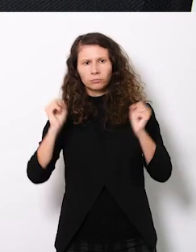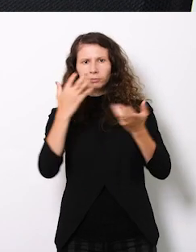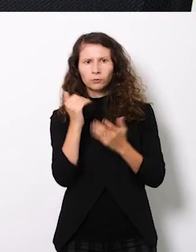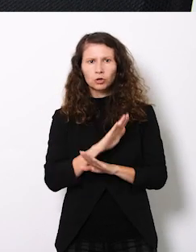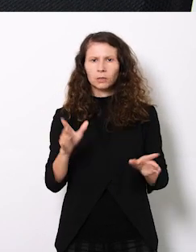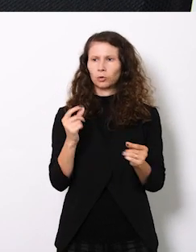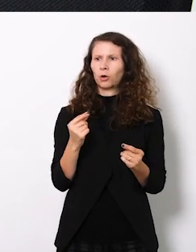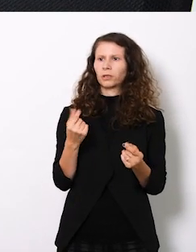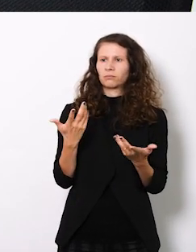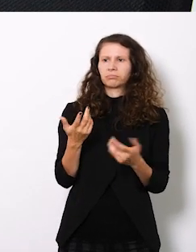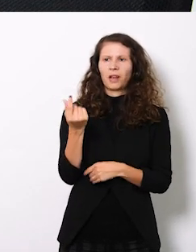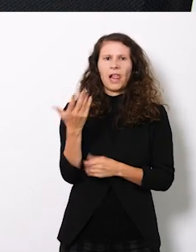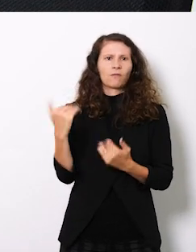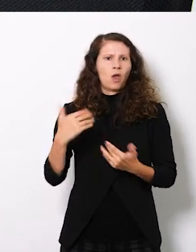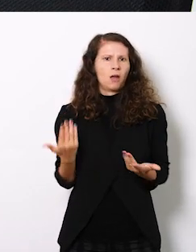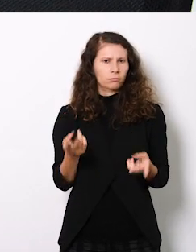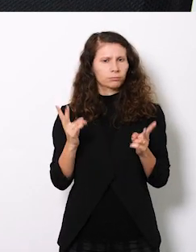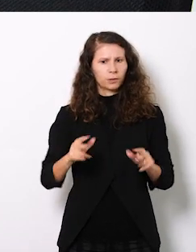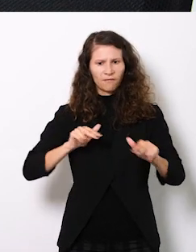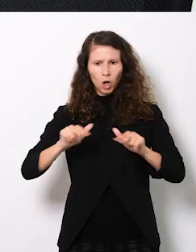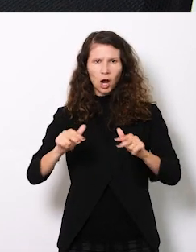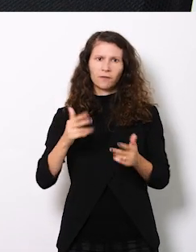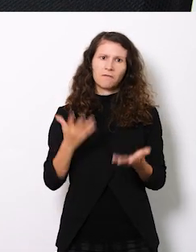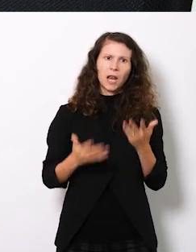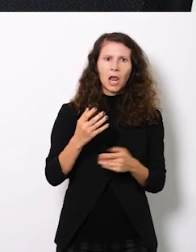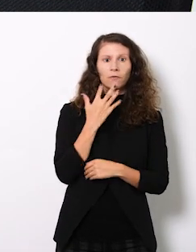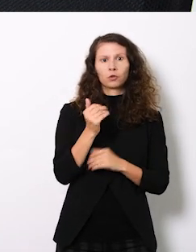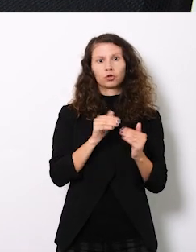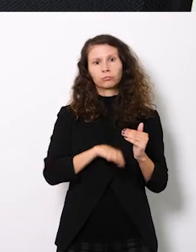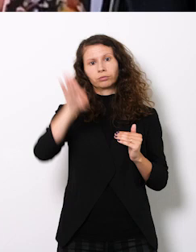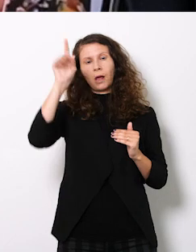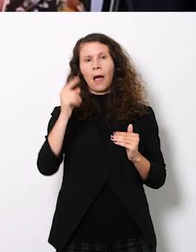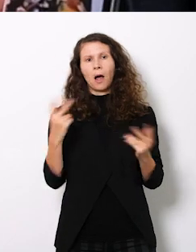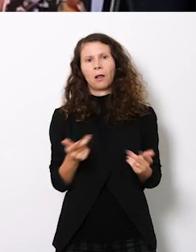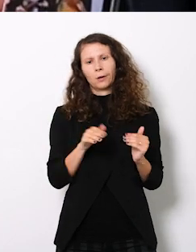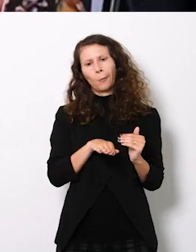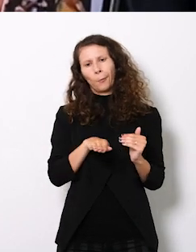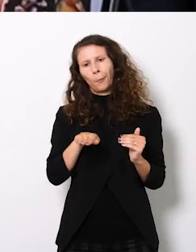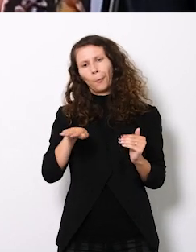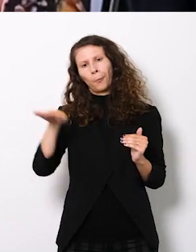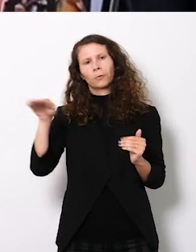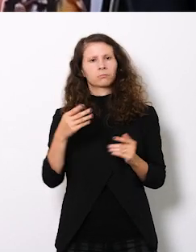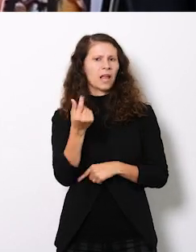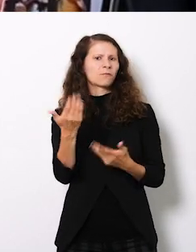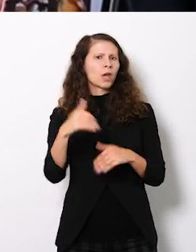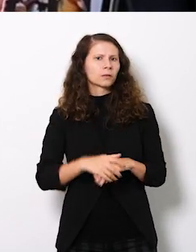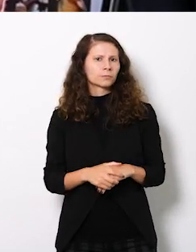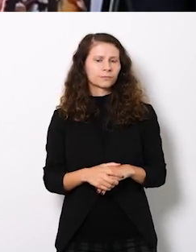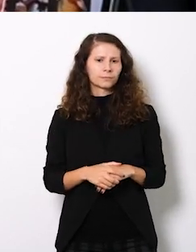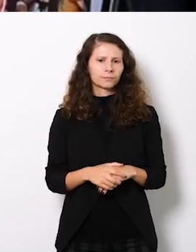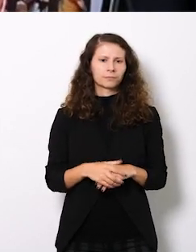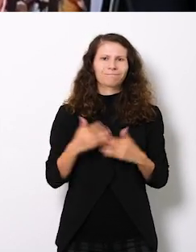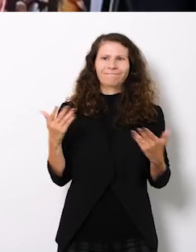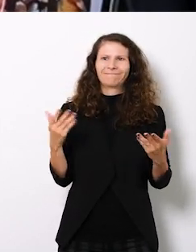muss die Kohle ja kommen, gerade wenn die Wirtschaft eben vielleicht auch nicht so wächst, wie man sich das wünscht oder vorstellt. Ja, aber dann wollen wir doch nicht erst recht